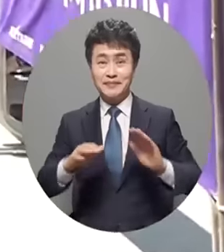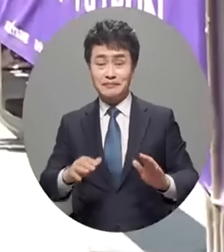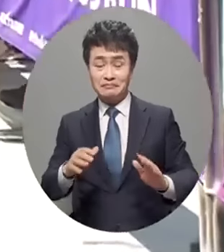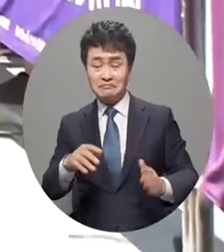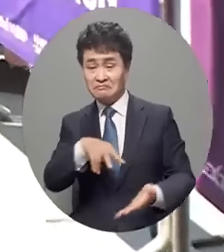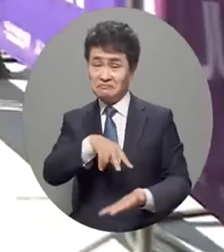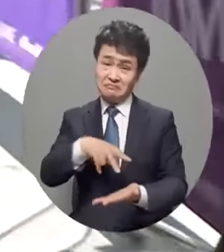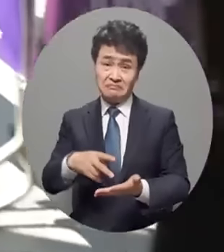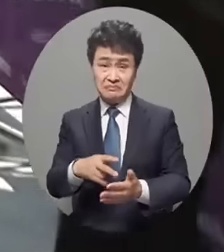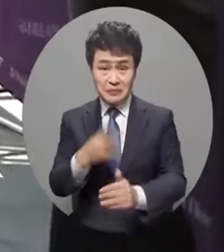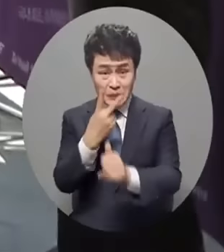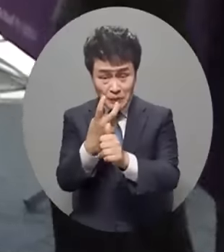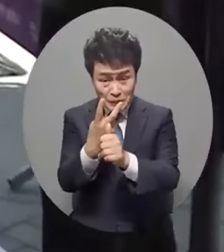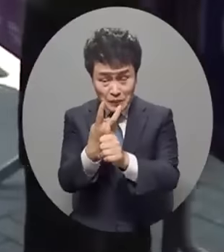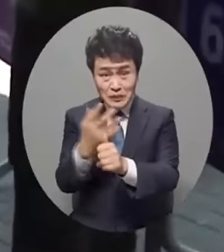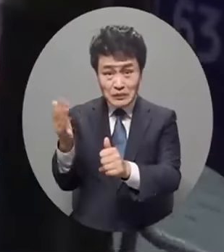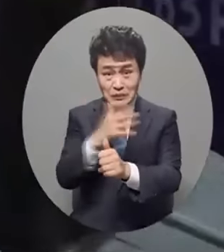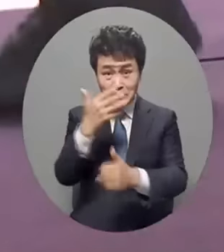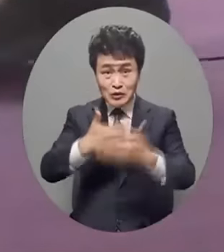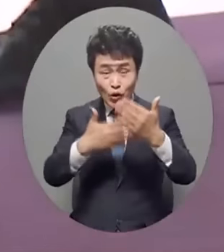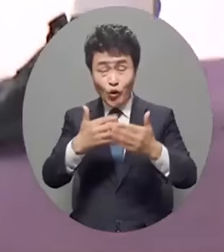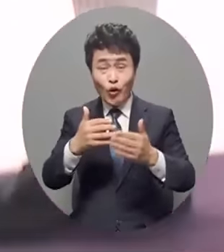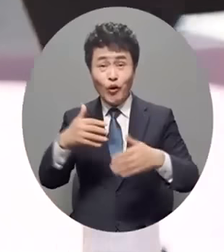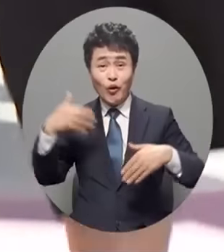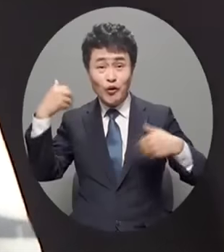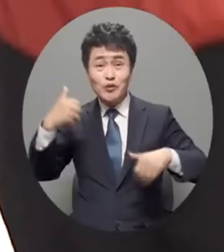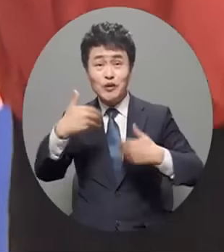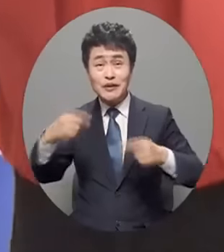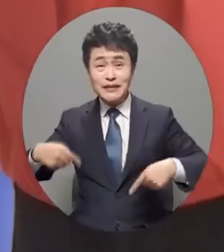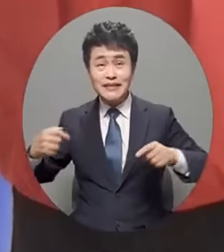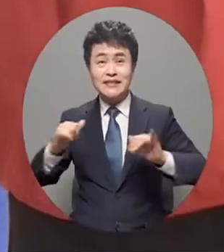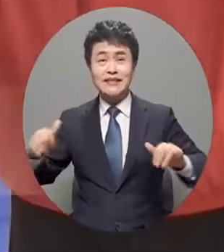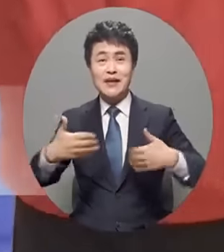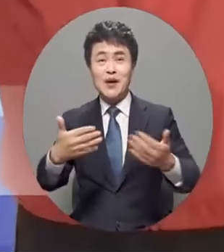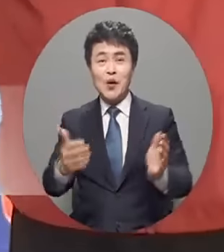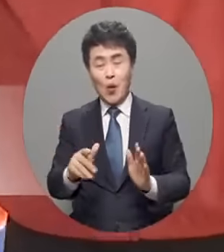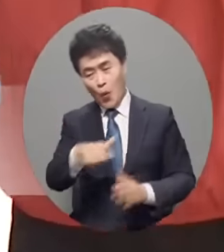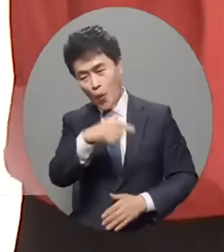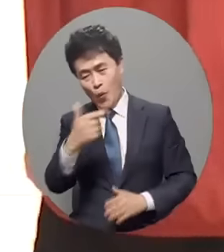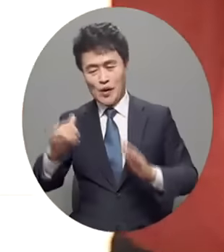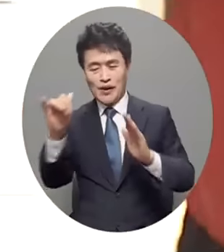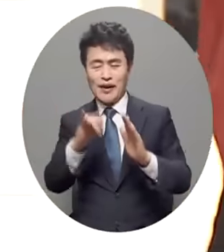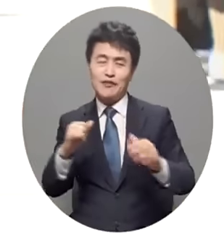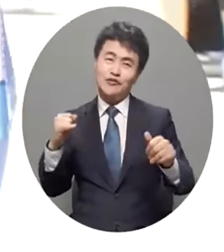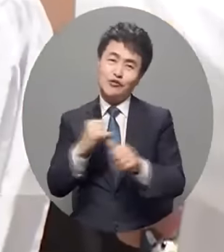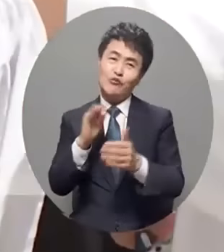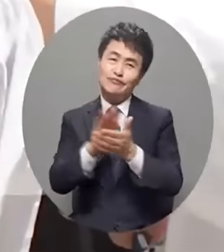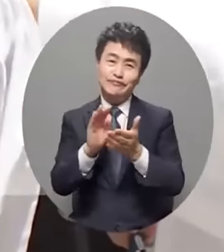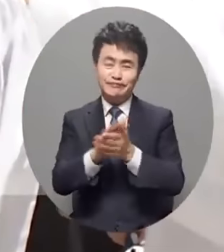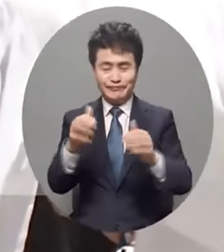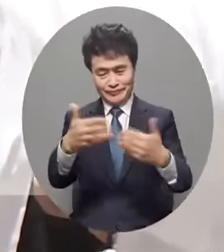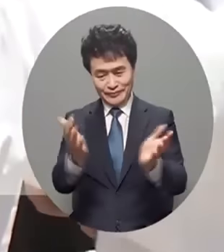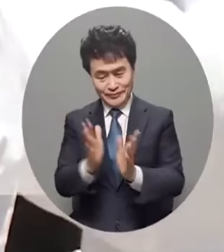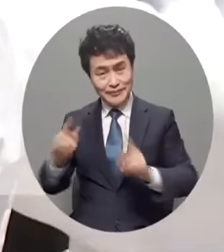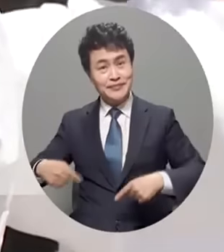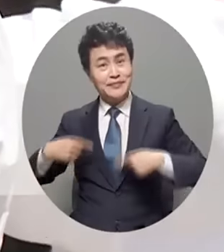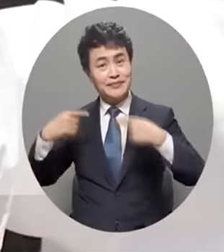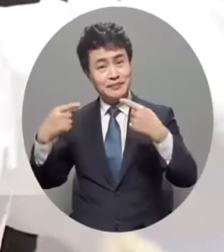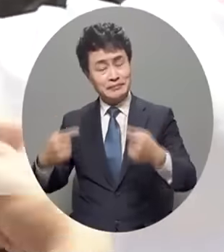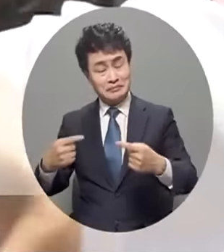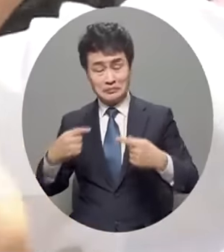뒤뚱뒤뚱 뛰어가는 토끼부터 영화 속 주인공 차림을 한 참가자까지 오후엔 가족과 연인, 친구 등 단체 참가자들과